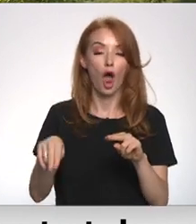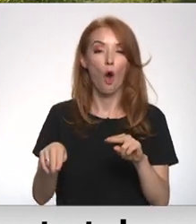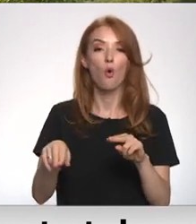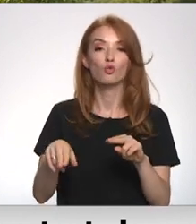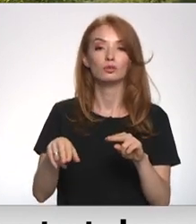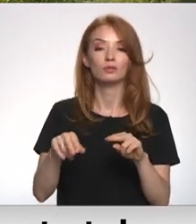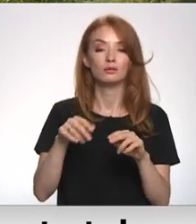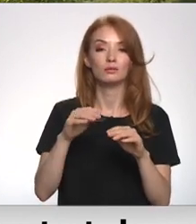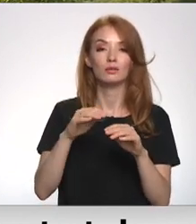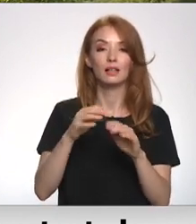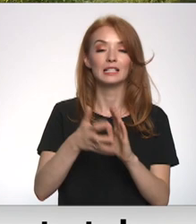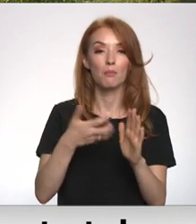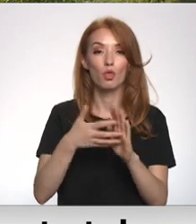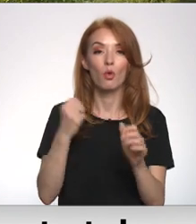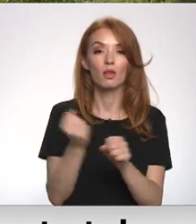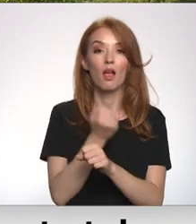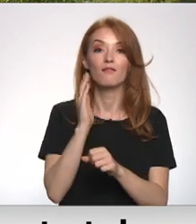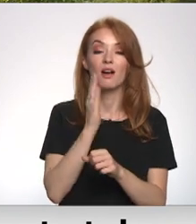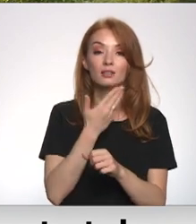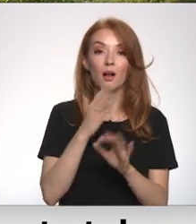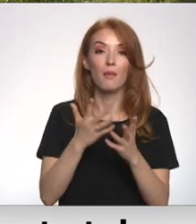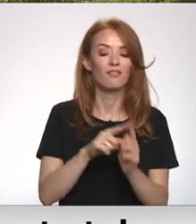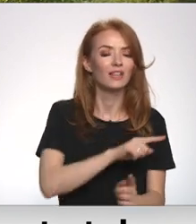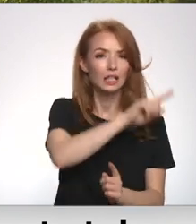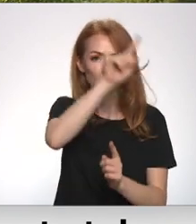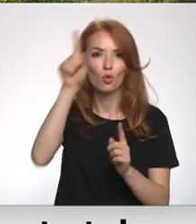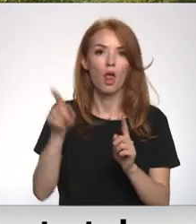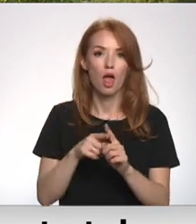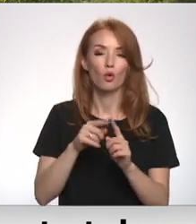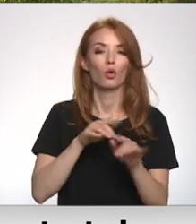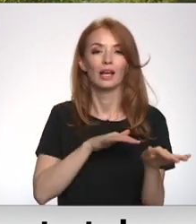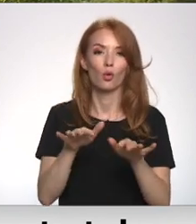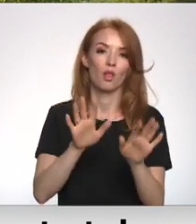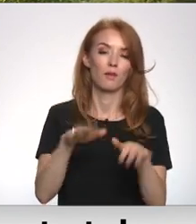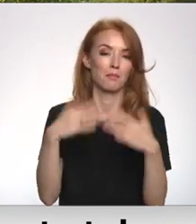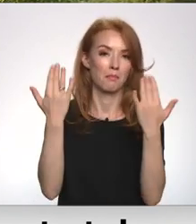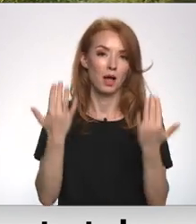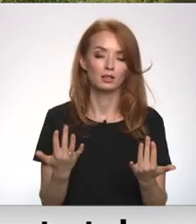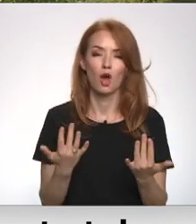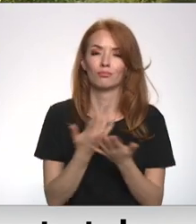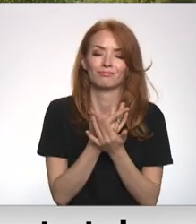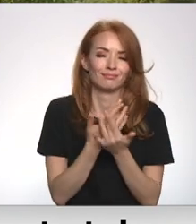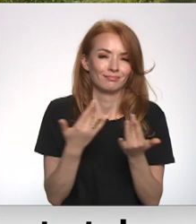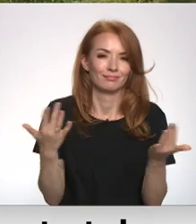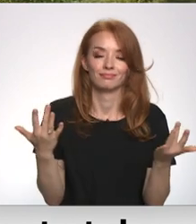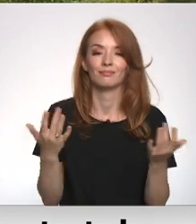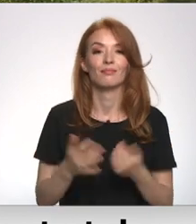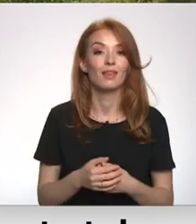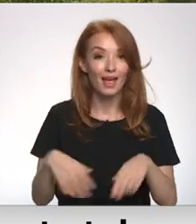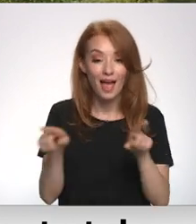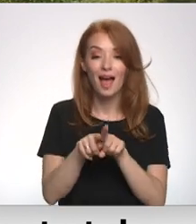ne tikai gada siltajā laikā, bet cauru gadu rīkojot piemiņas, pasākums, konferences, diskusijas,